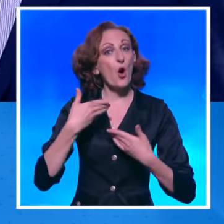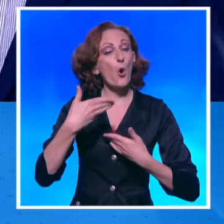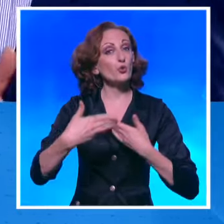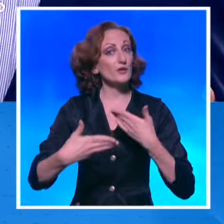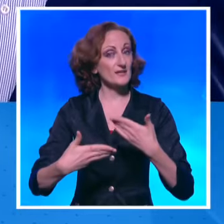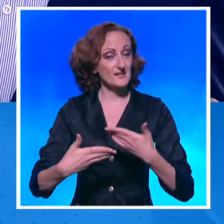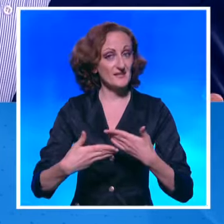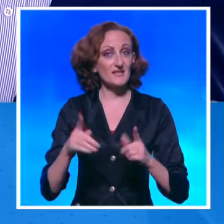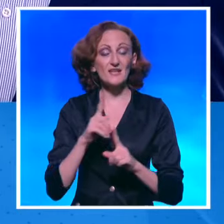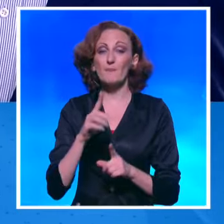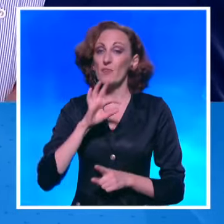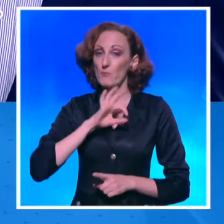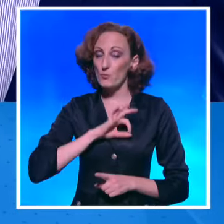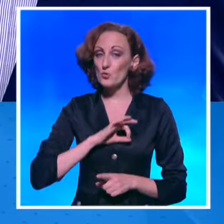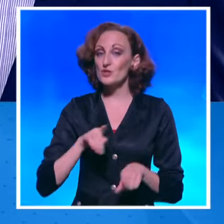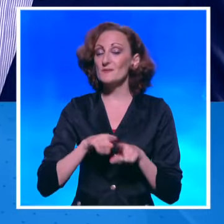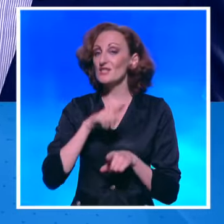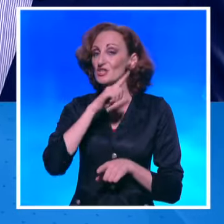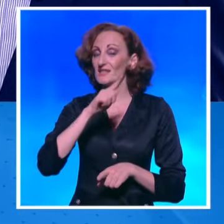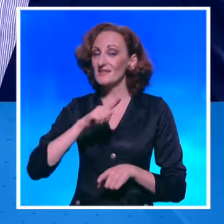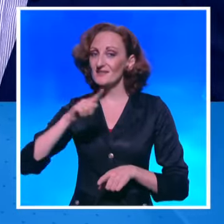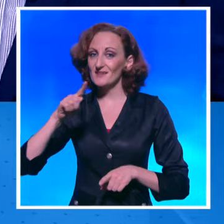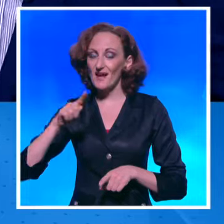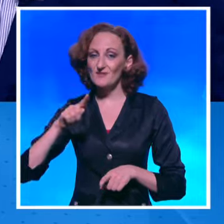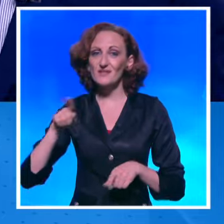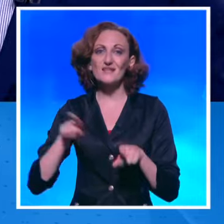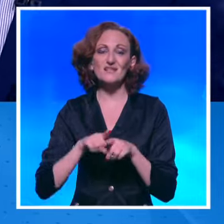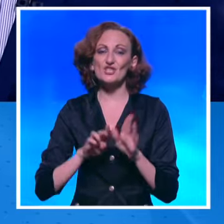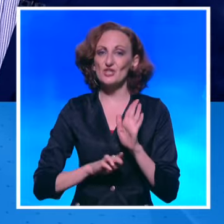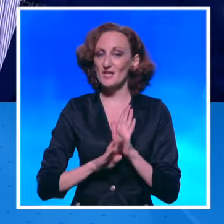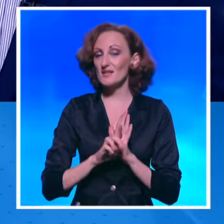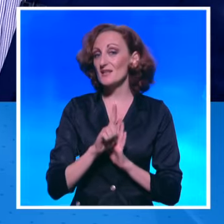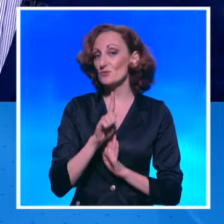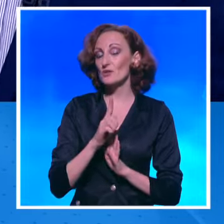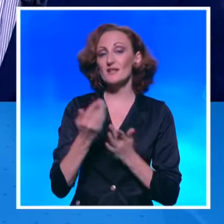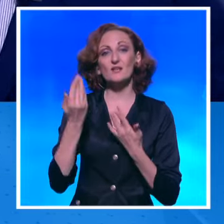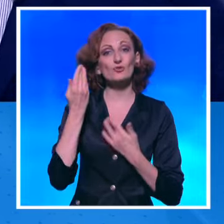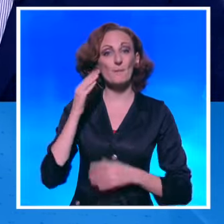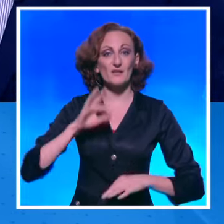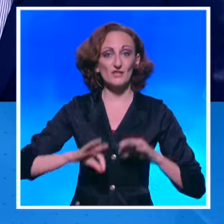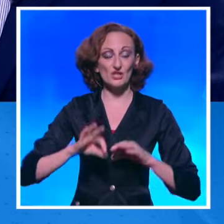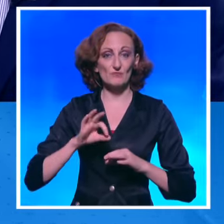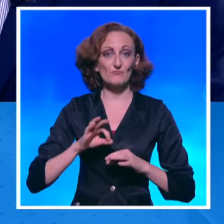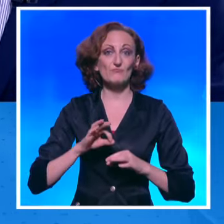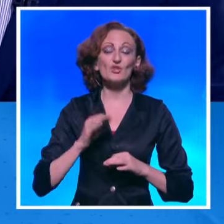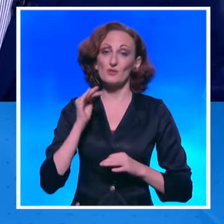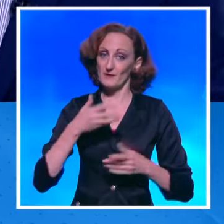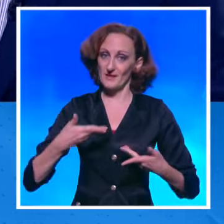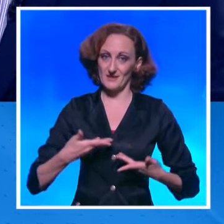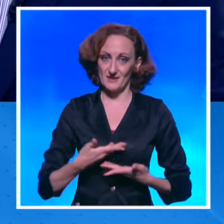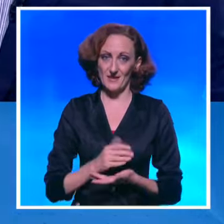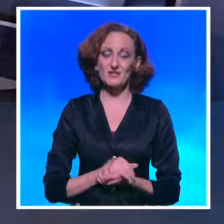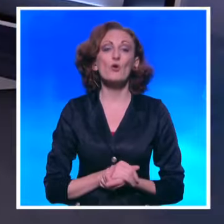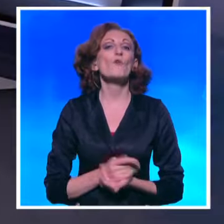няма да получим същите графики и така, същите резултати, както на предишни избори. Така че ще бъдат много интересни. Но все